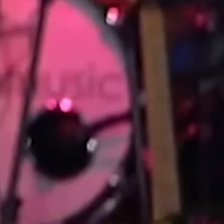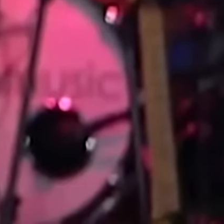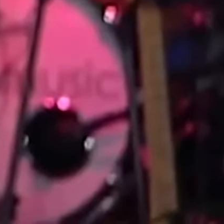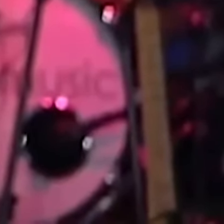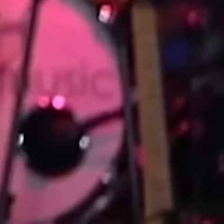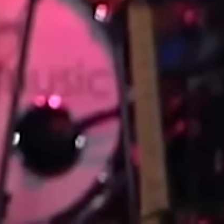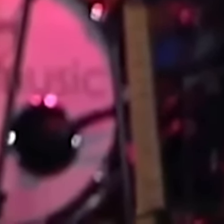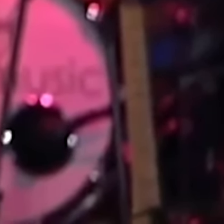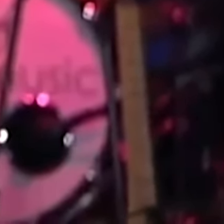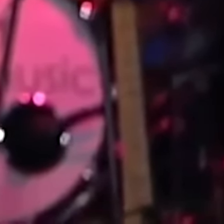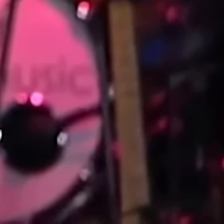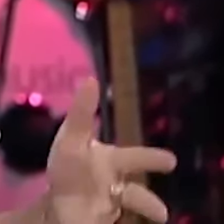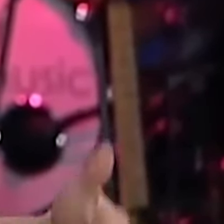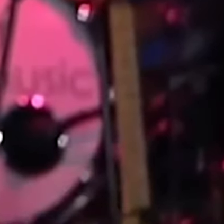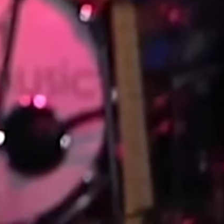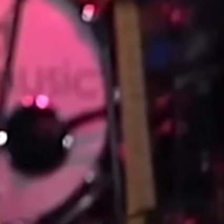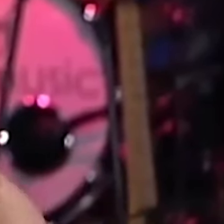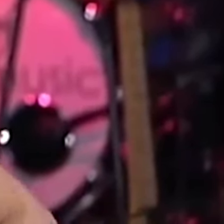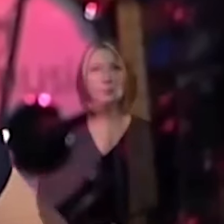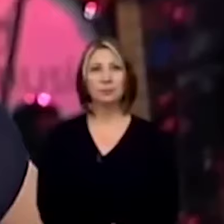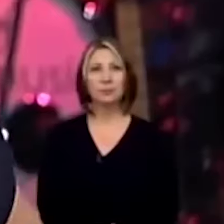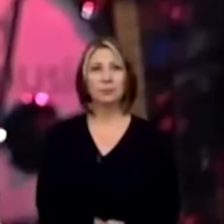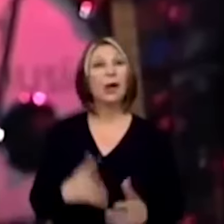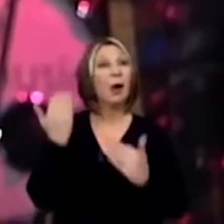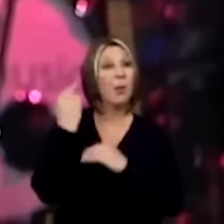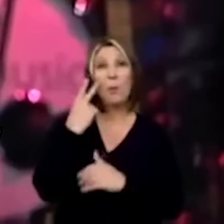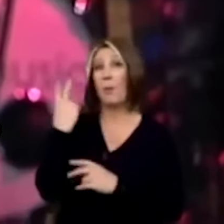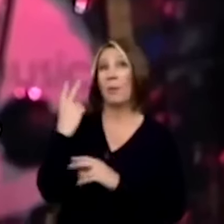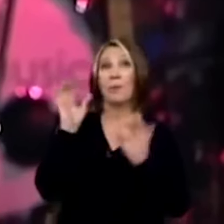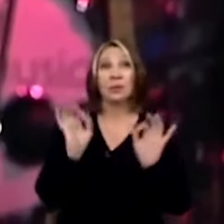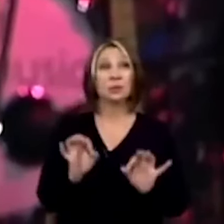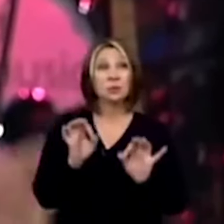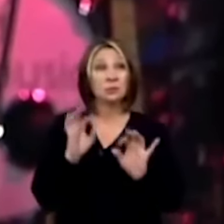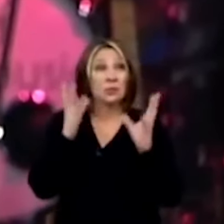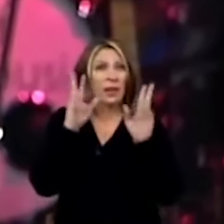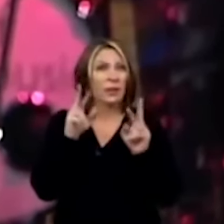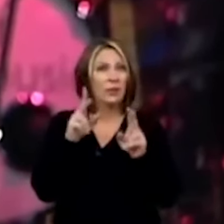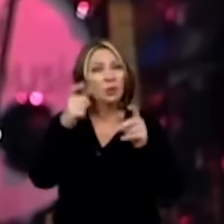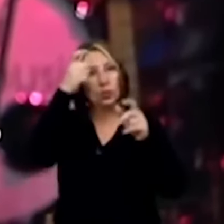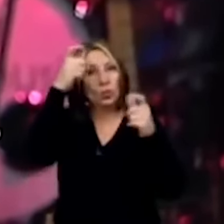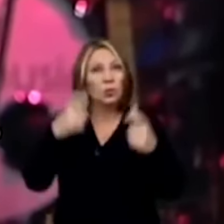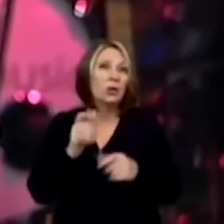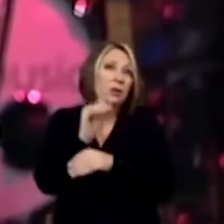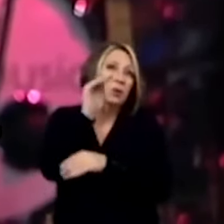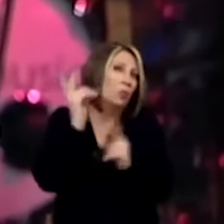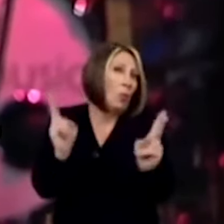falan. Daha net oluyorlar erkekler. Yo, ben bayağı yürürken arkama bakmaya falan başlamıştım diye gibi. Arkama o bir... normal bir şey Türkiye'de